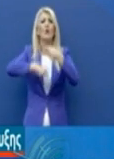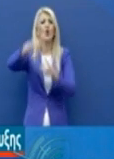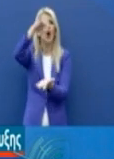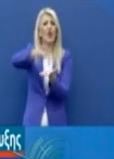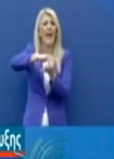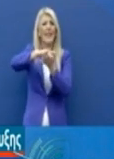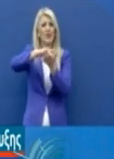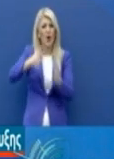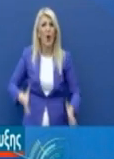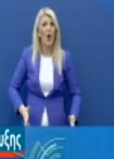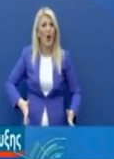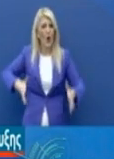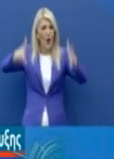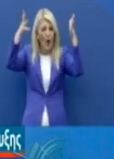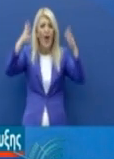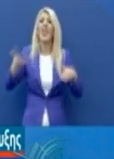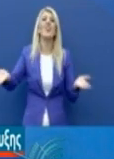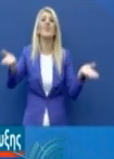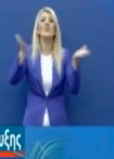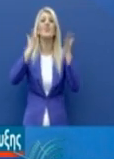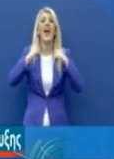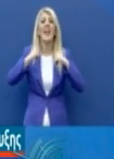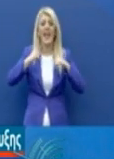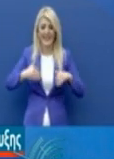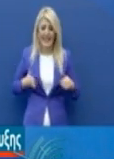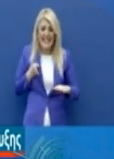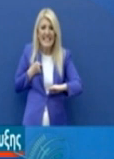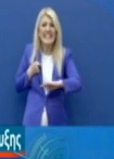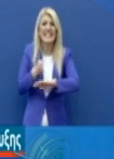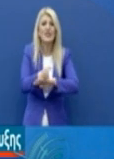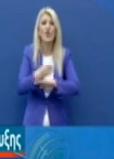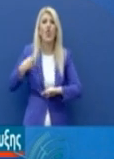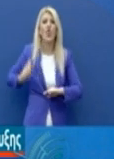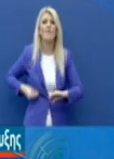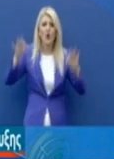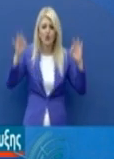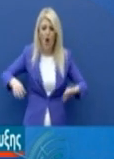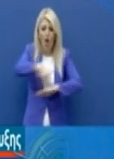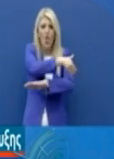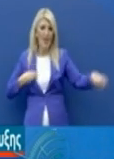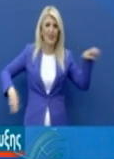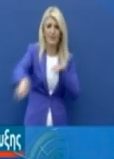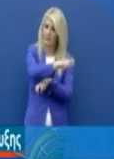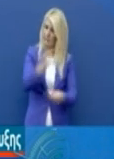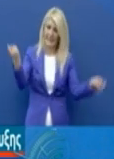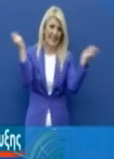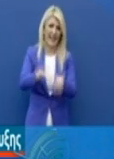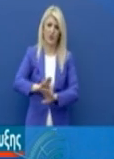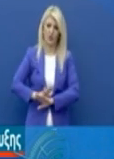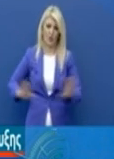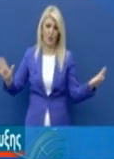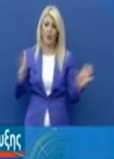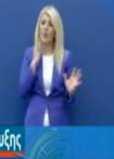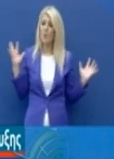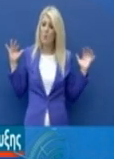μεγάλα κτίρια και που δεν έχουν ξεχωριστή είσοδο στο δημόσιο δρόμο, δεν θα μπορούν να έχουν την υπηρεσία του Click Away. Από την άλλη πλευρά,